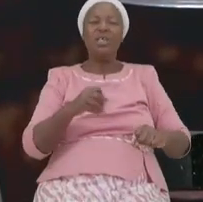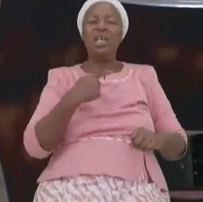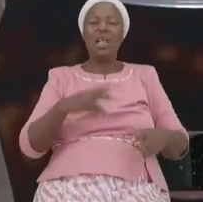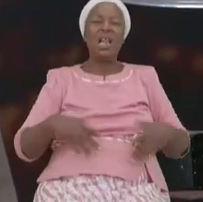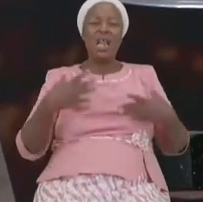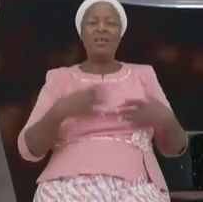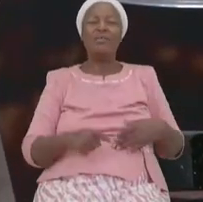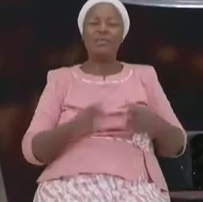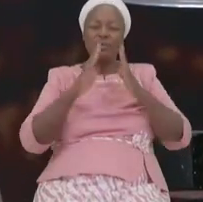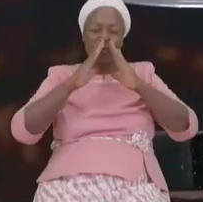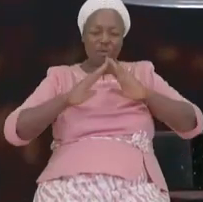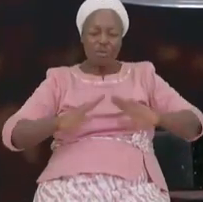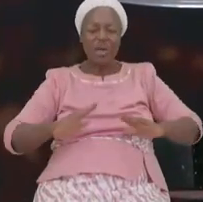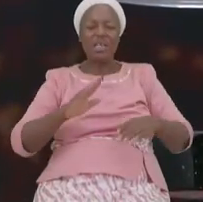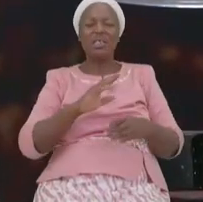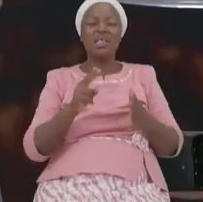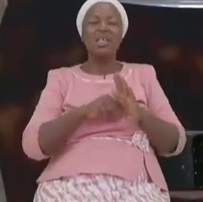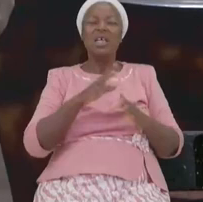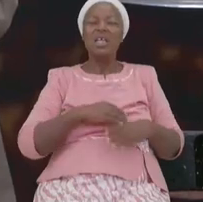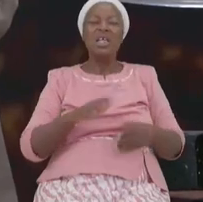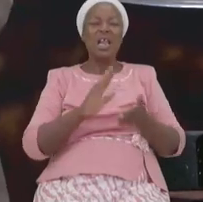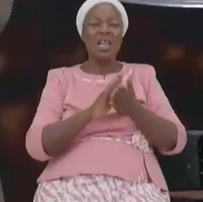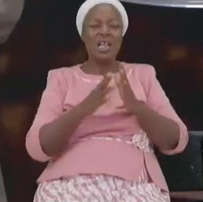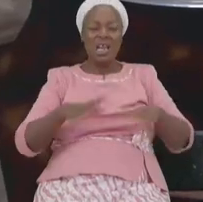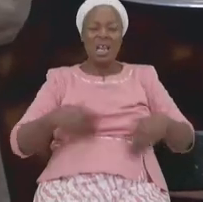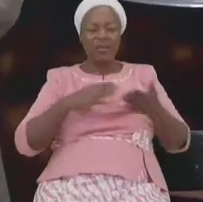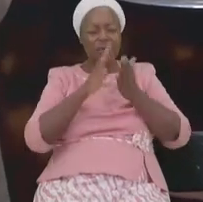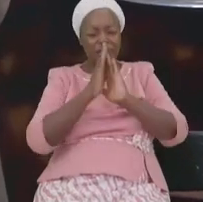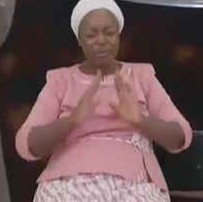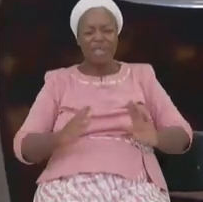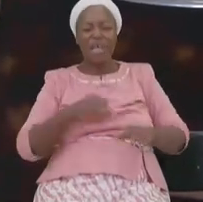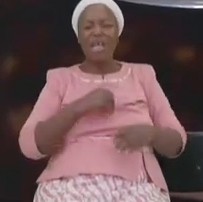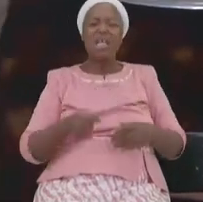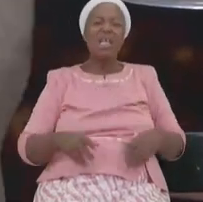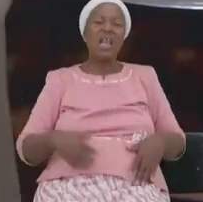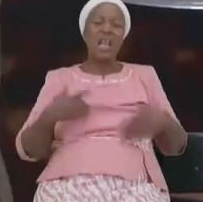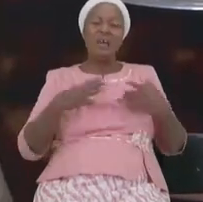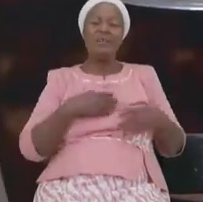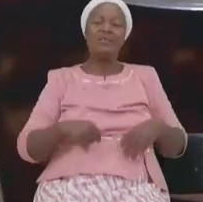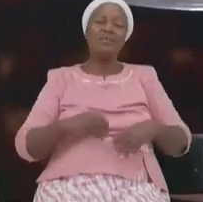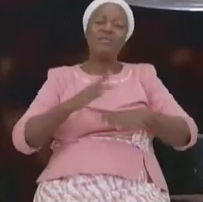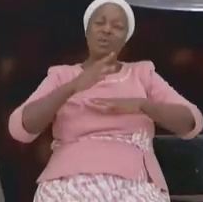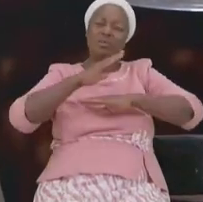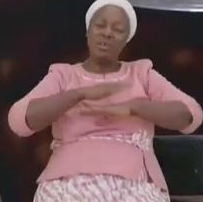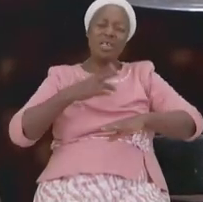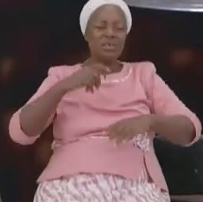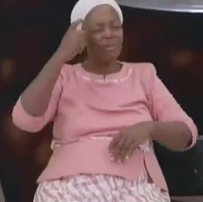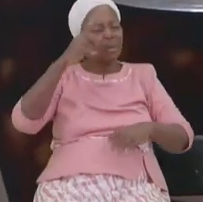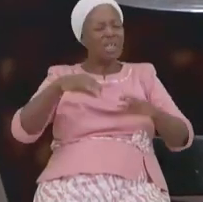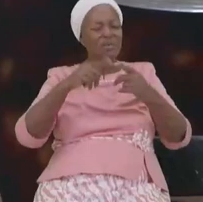sérénité, la vie de paix, la vie de repos donne à chacun au nom